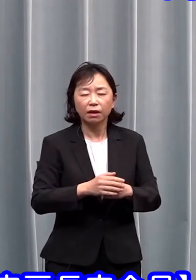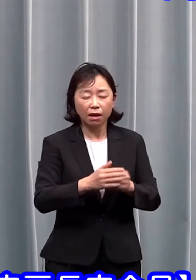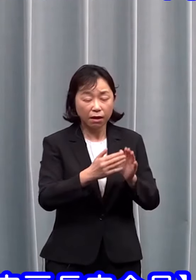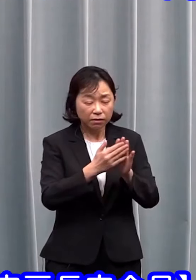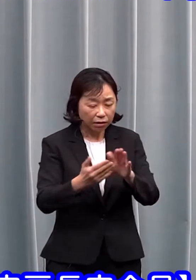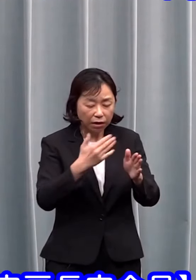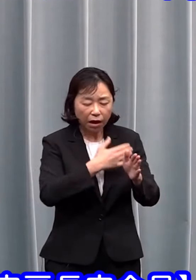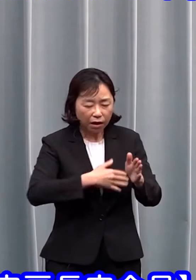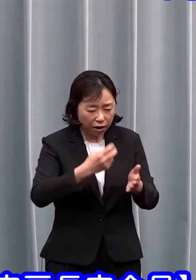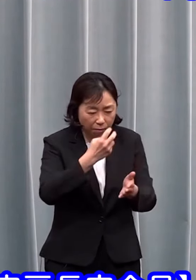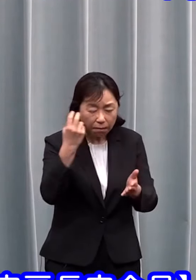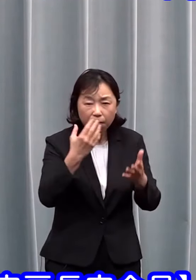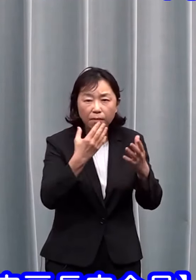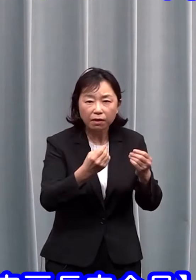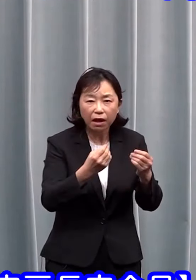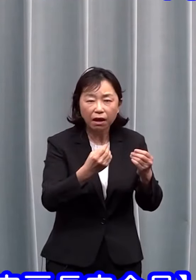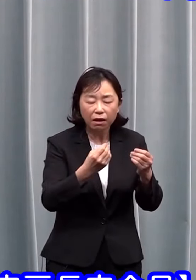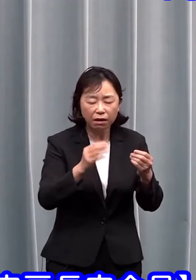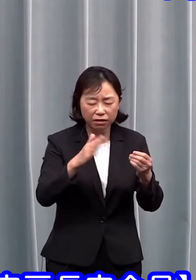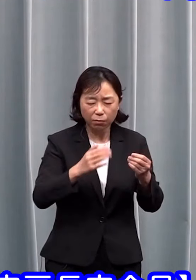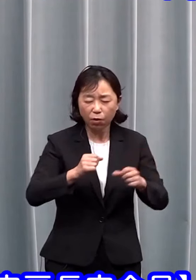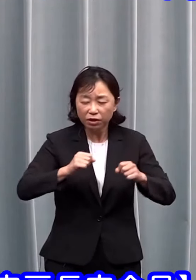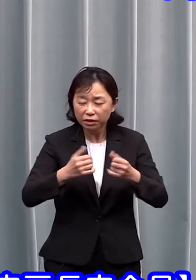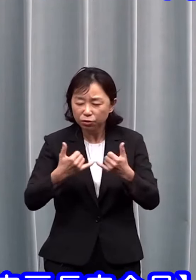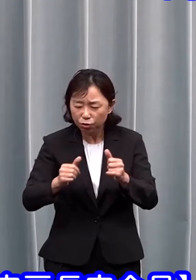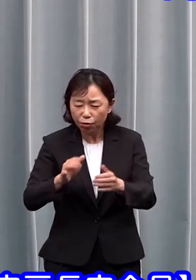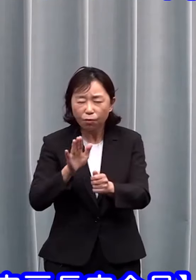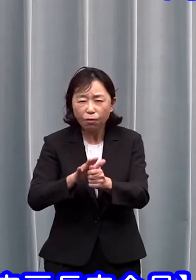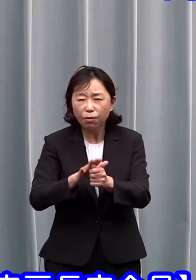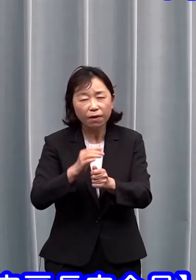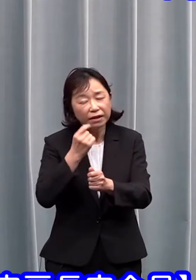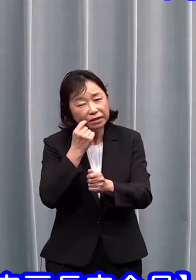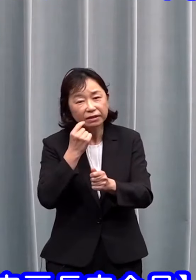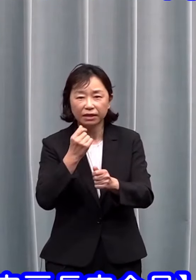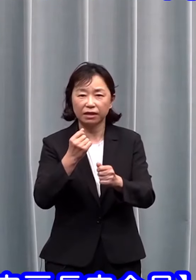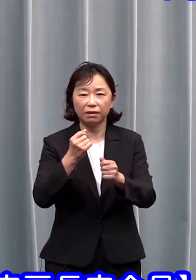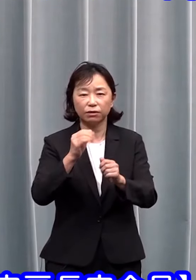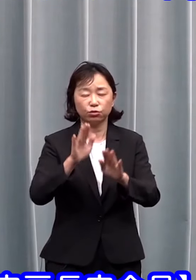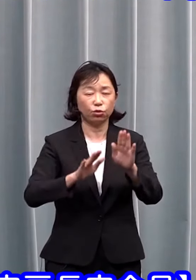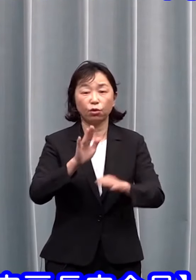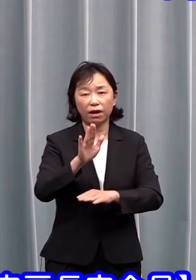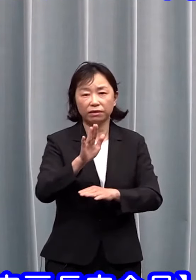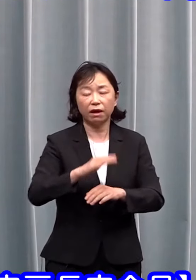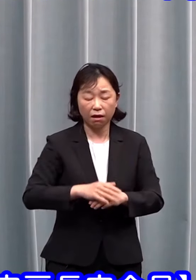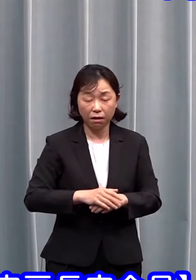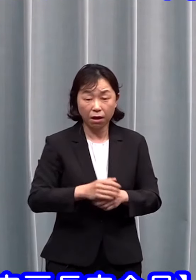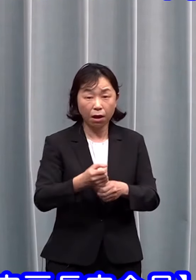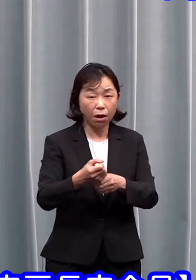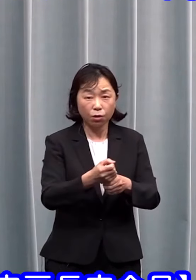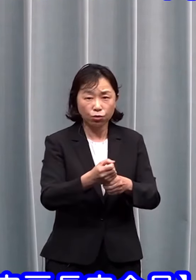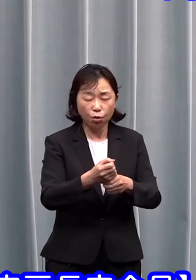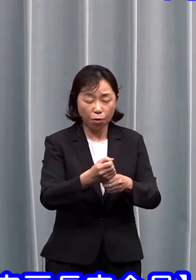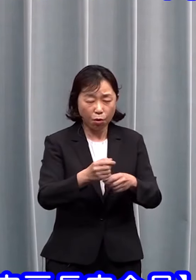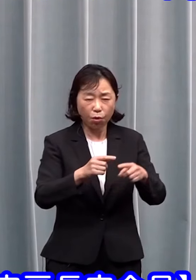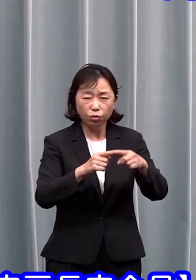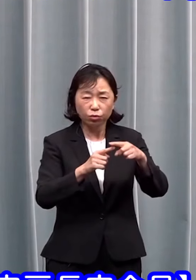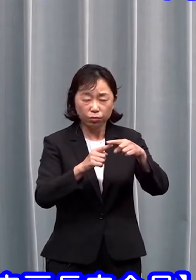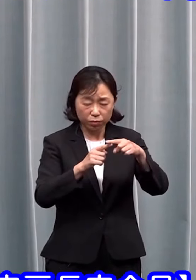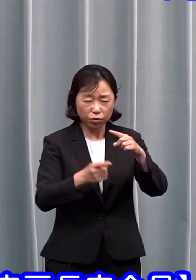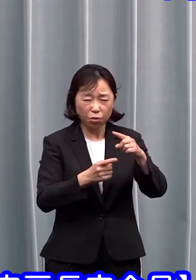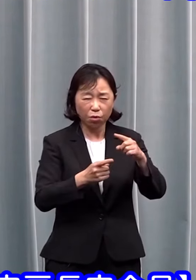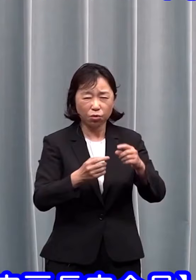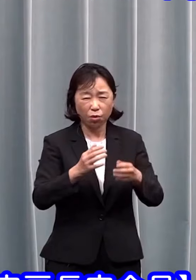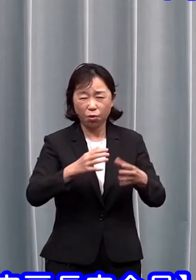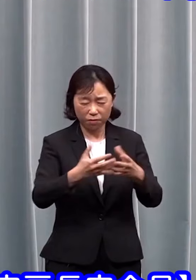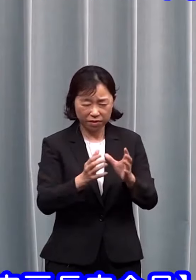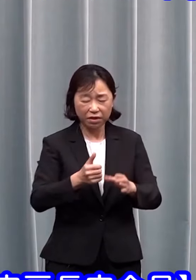生存者の救出には至らなかったということで、取材に対してこの消防局の隊長の方が非常に悔しかったと。もっ